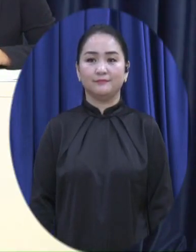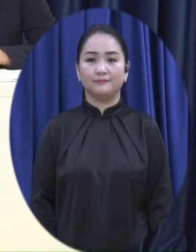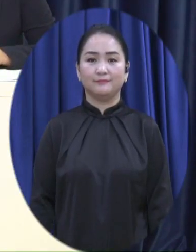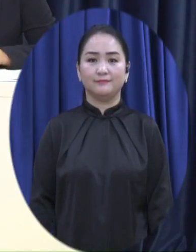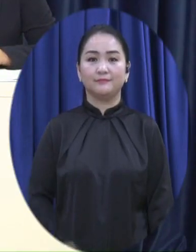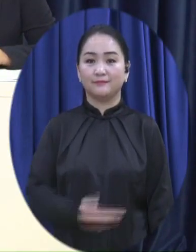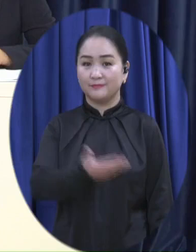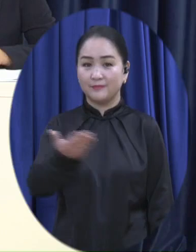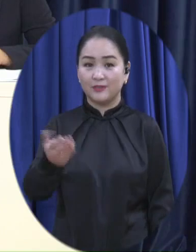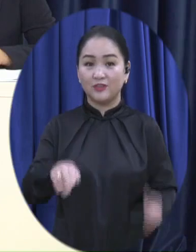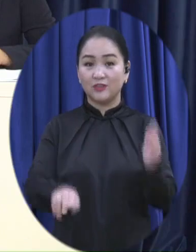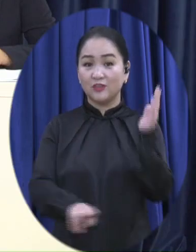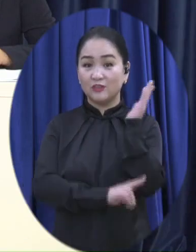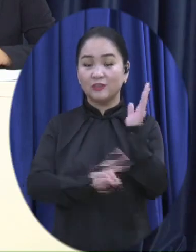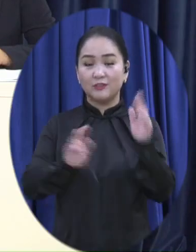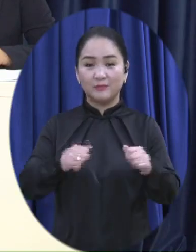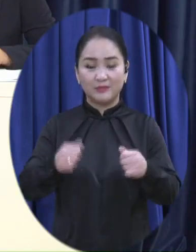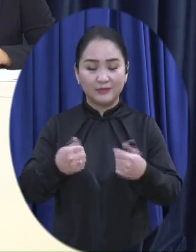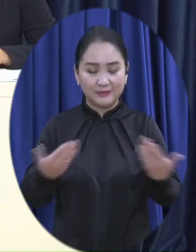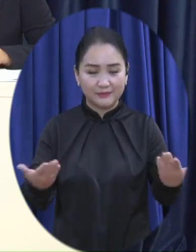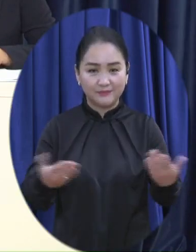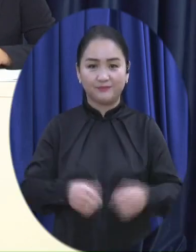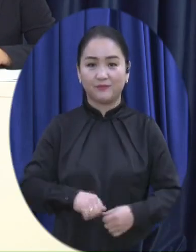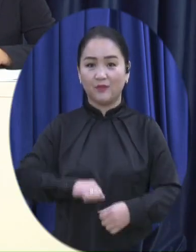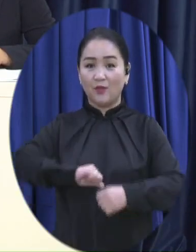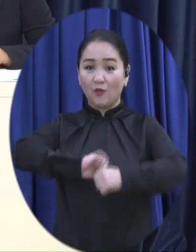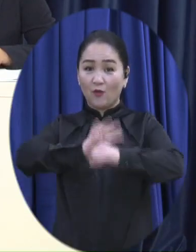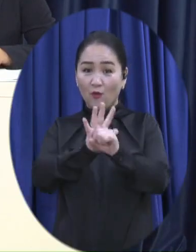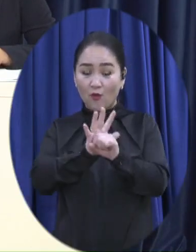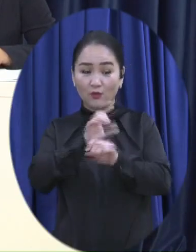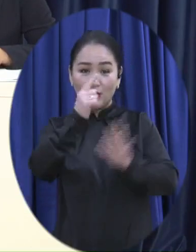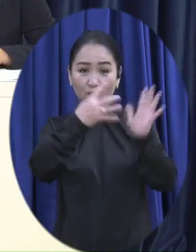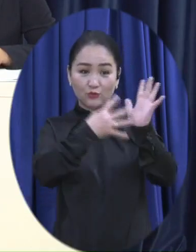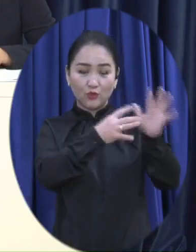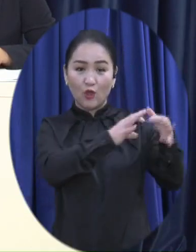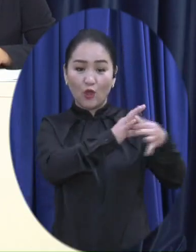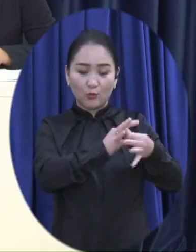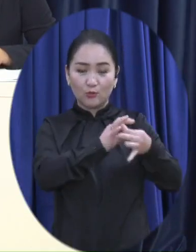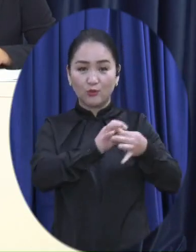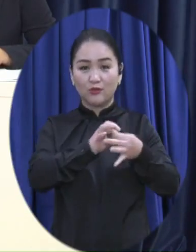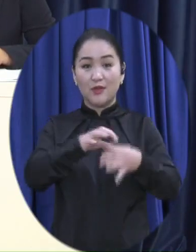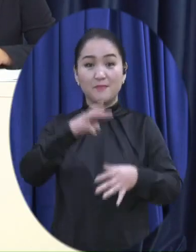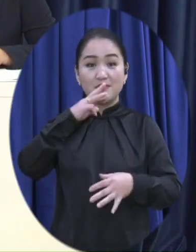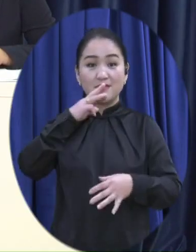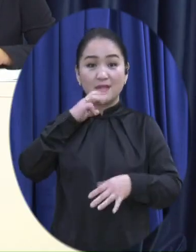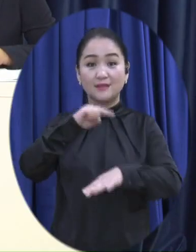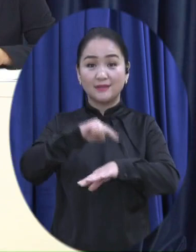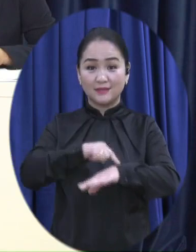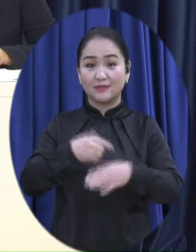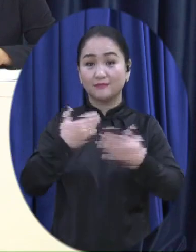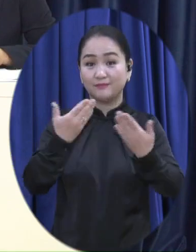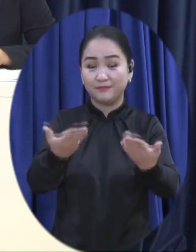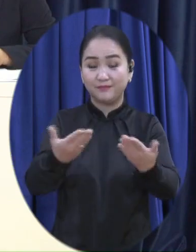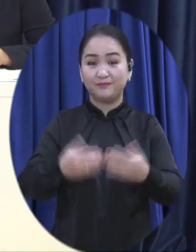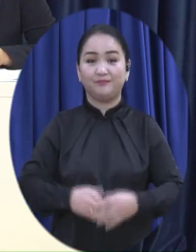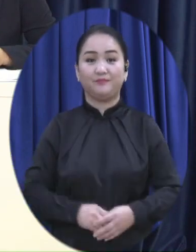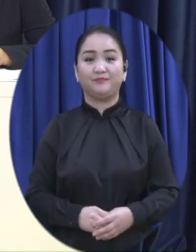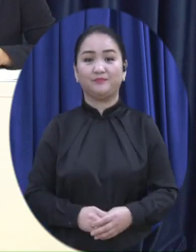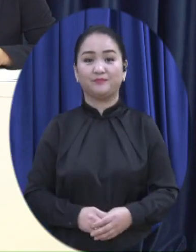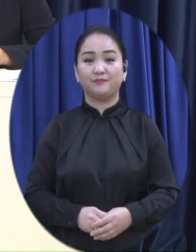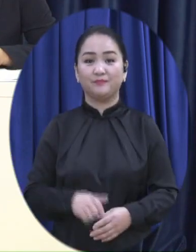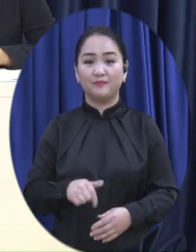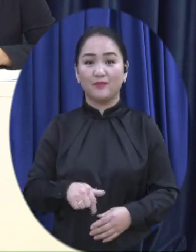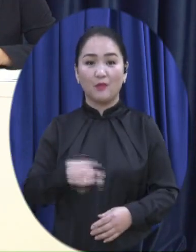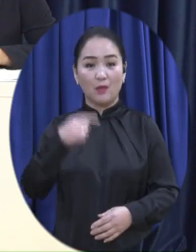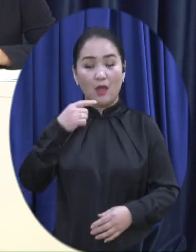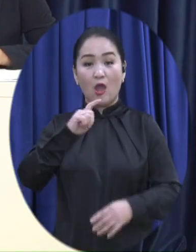За та бүхний энэ өдрийн амар амгалан айлтгий, коронавирус халдвар уу, COVID-19-ийн талаарх ээлжит мэдээллийн цаг эхэлж байна. За ингээд